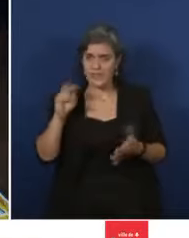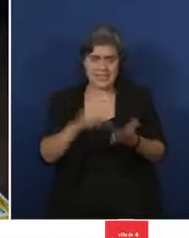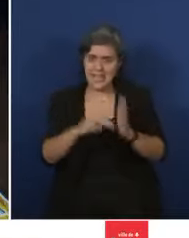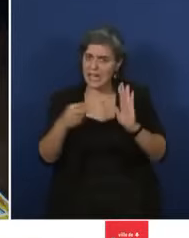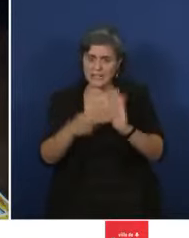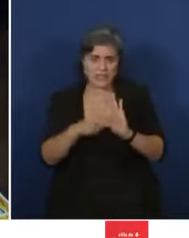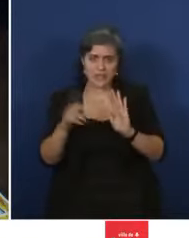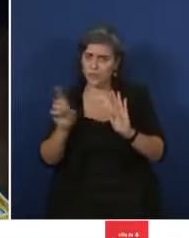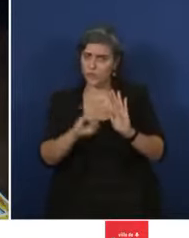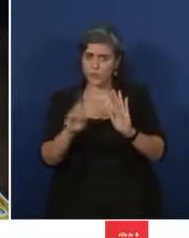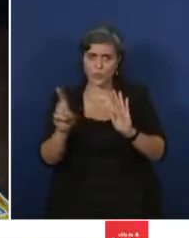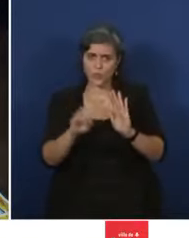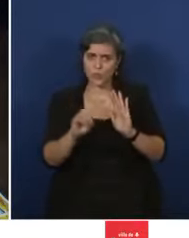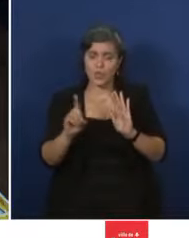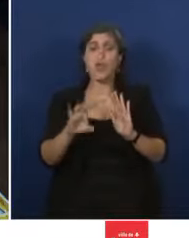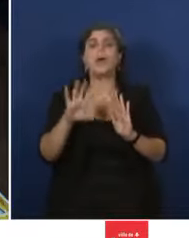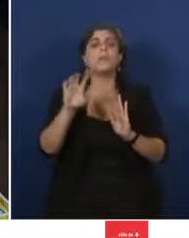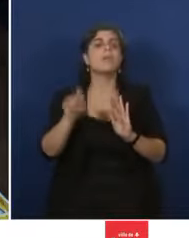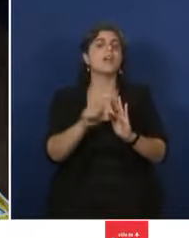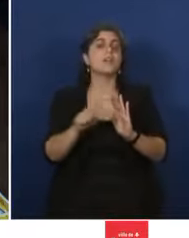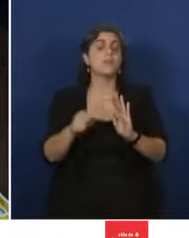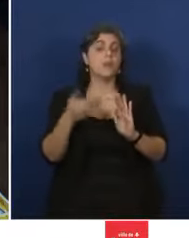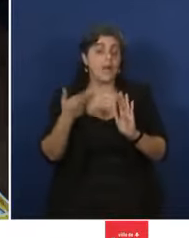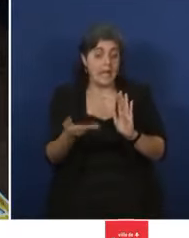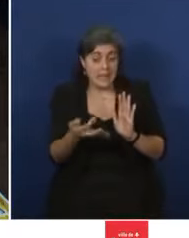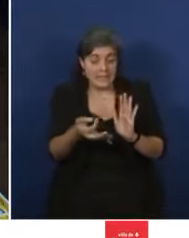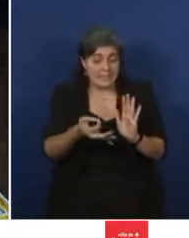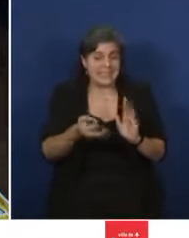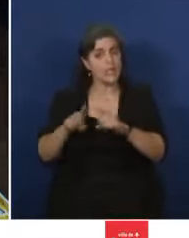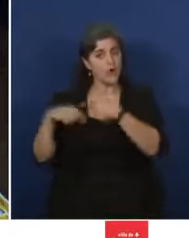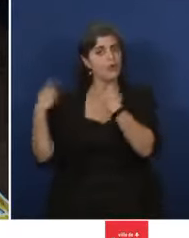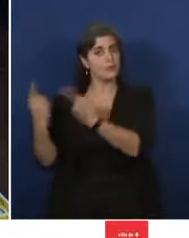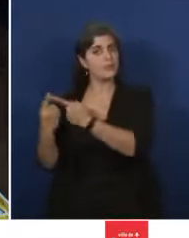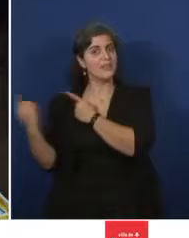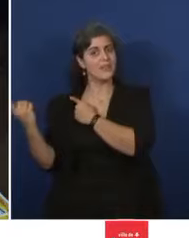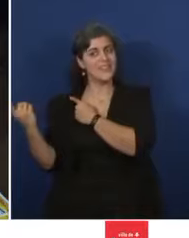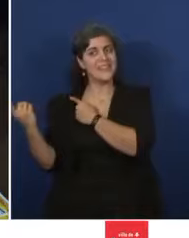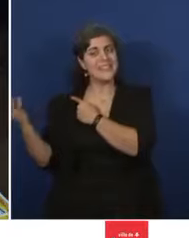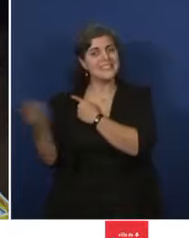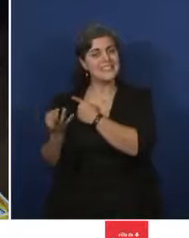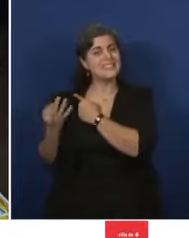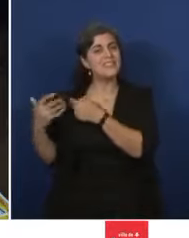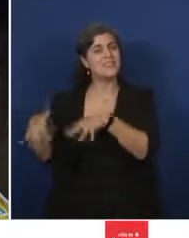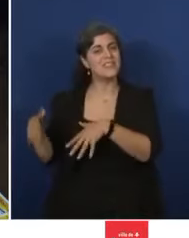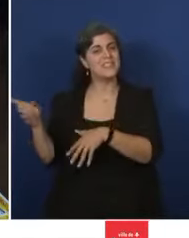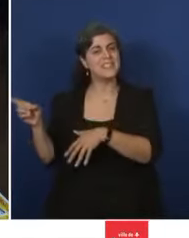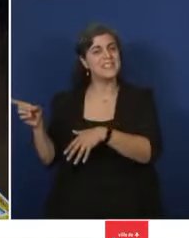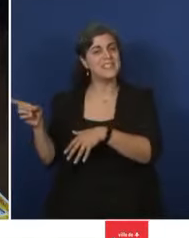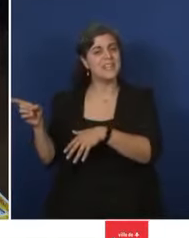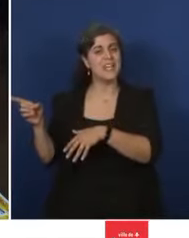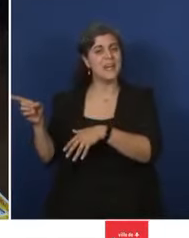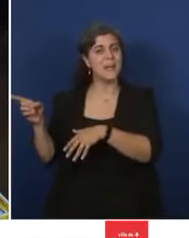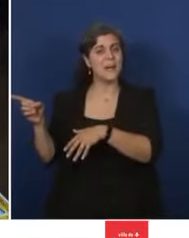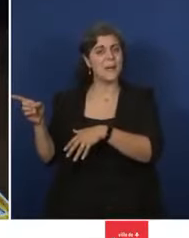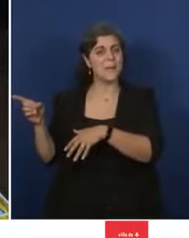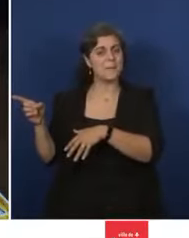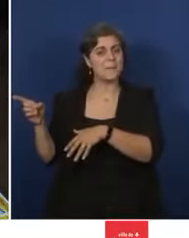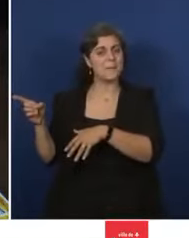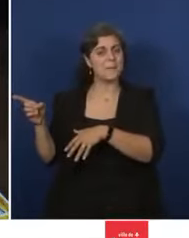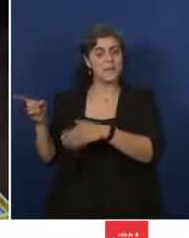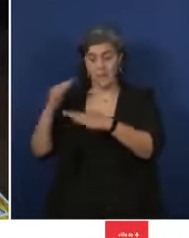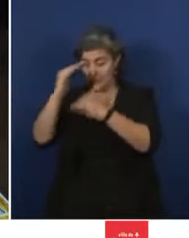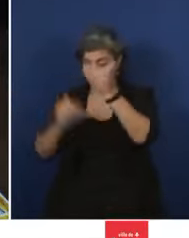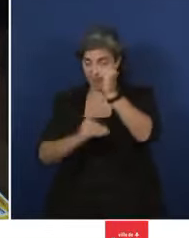technique. Bien sûr, il est indiqué, et en commission, il a été indiqué que cela avait été intégré dans le